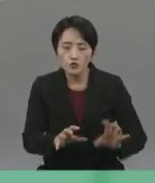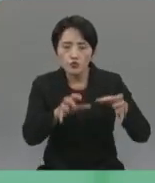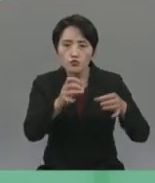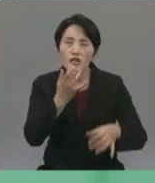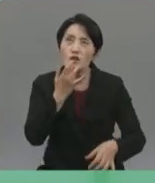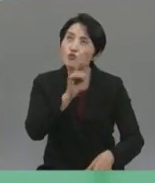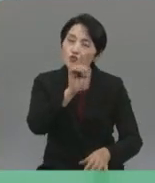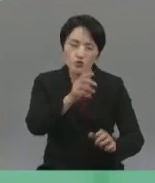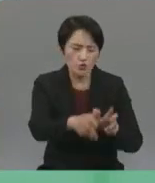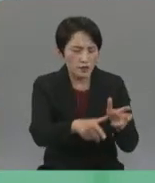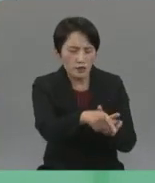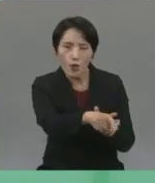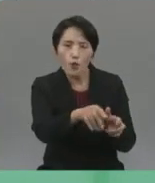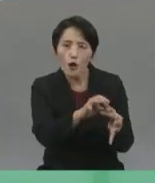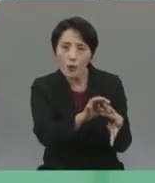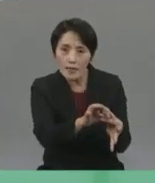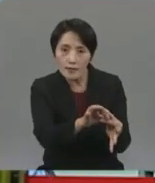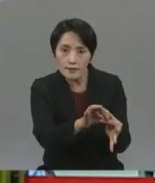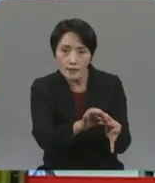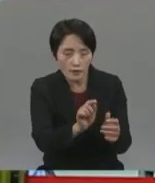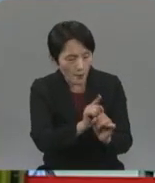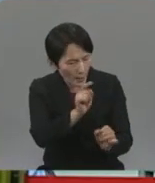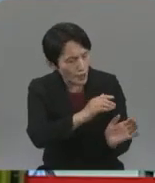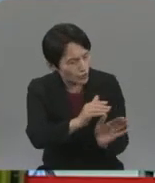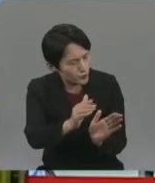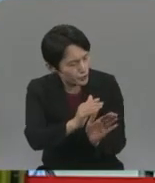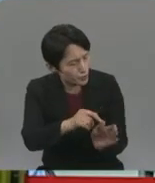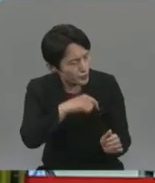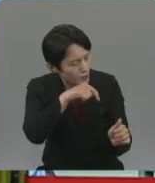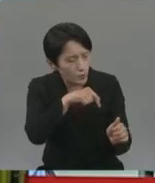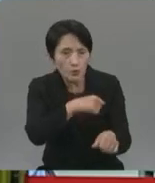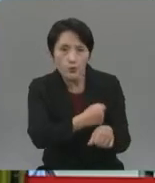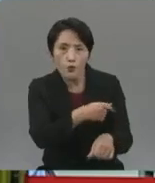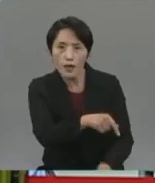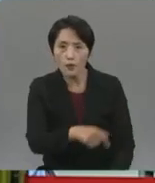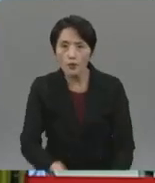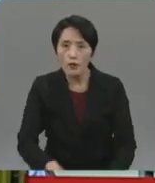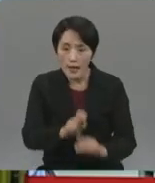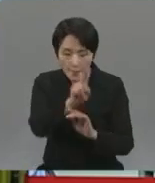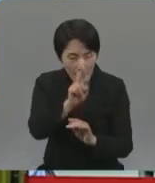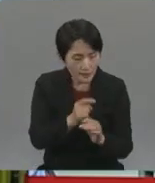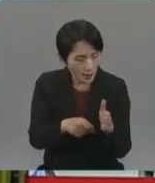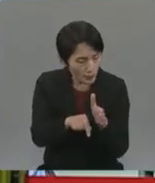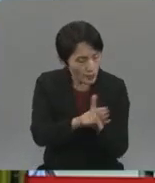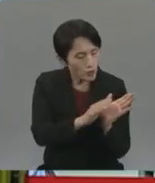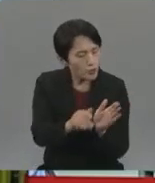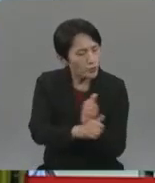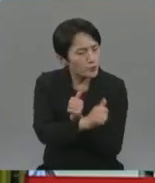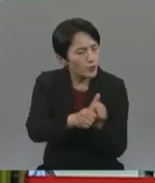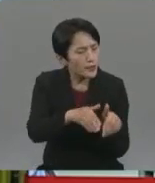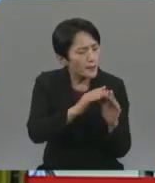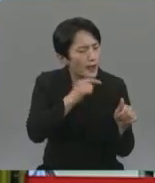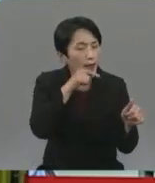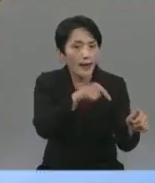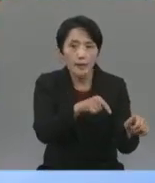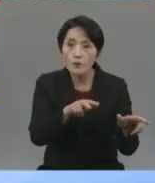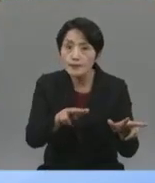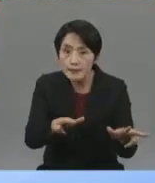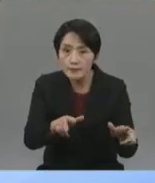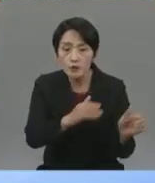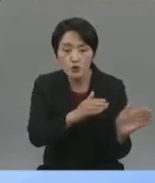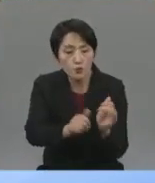в полной готовности к запуску и одобрил план работы временного комитета ведущего подготовку к запуску